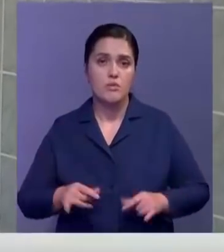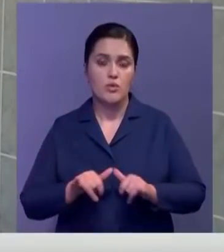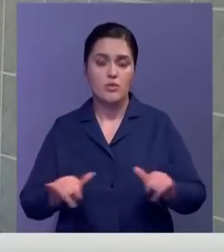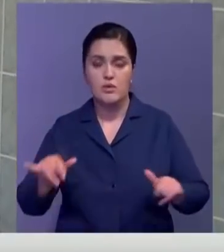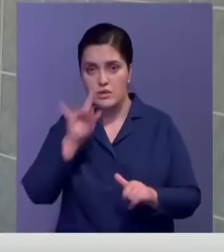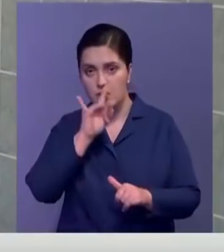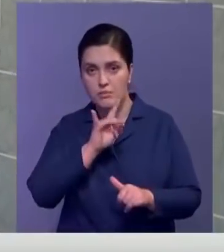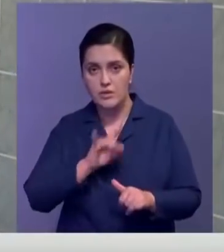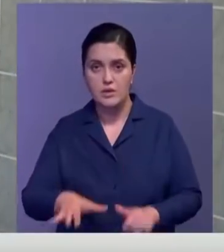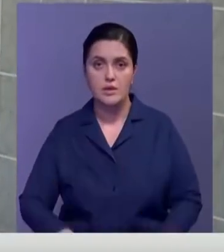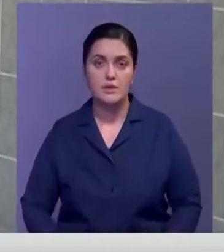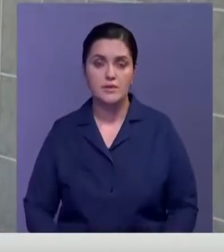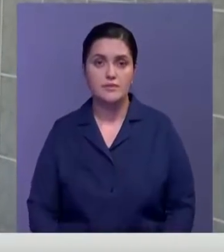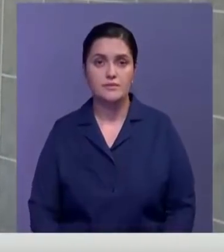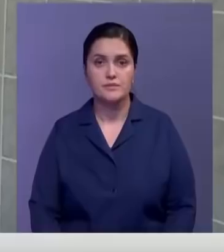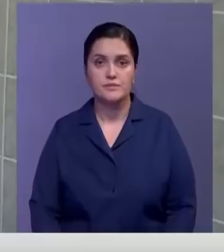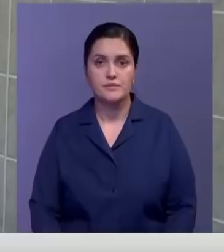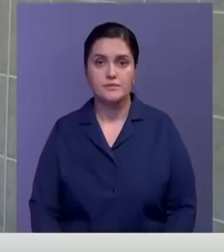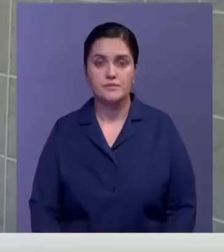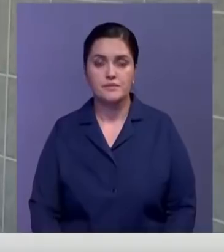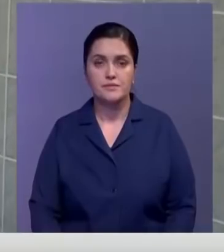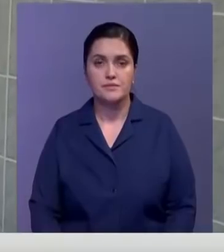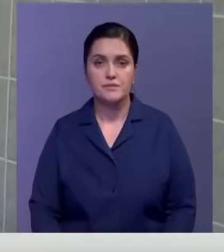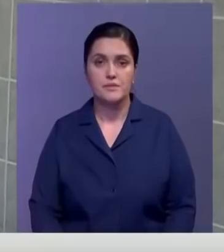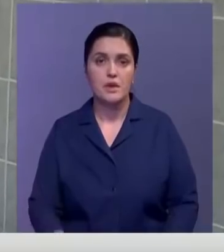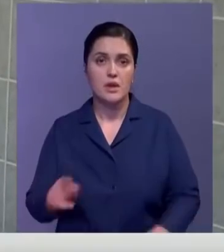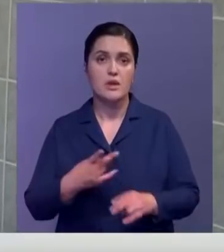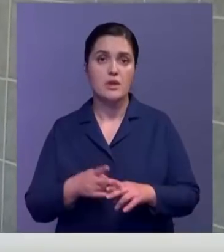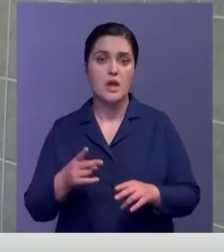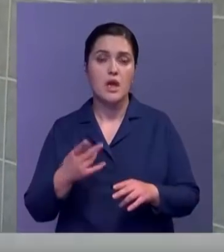Не допускают на свою территорию хищных животных,